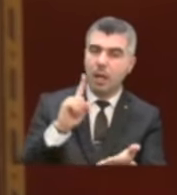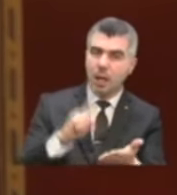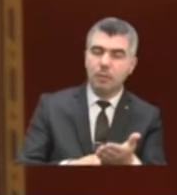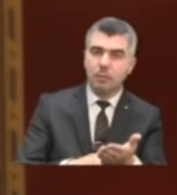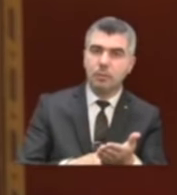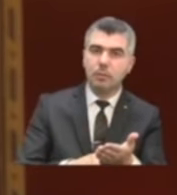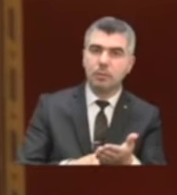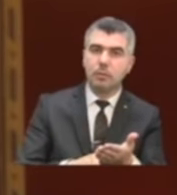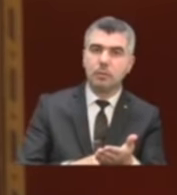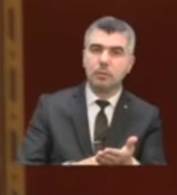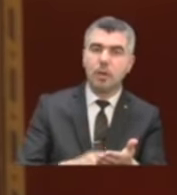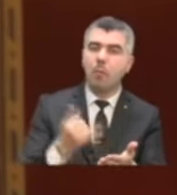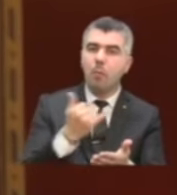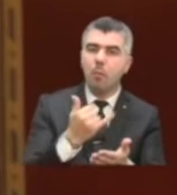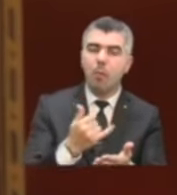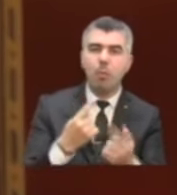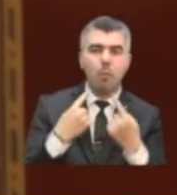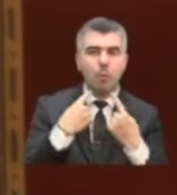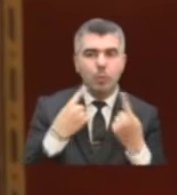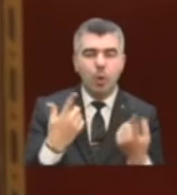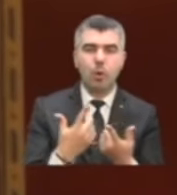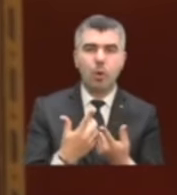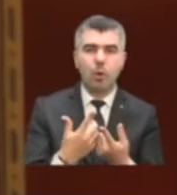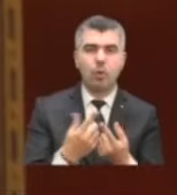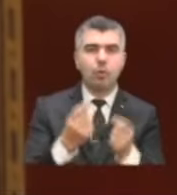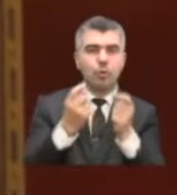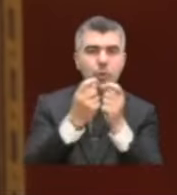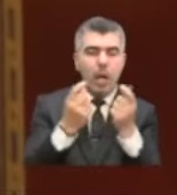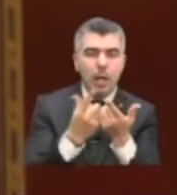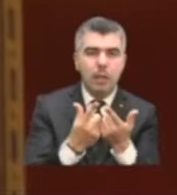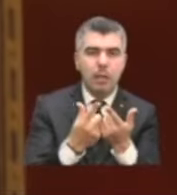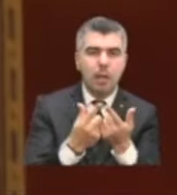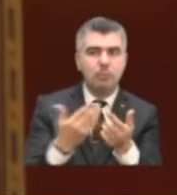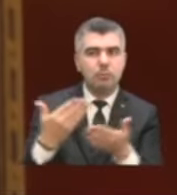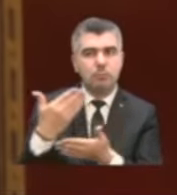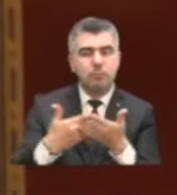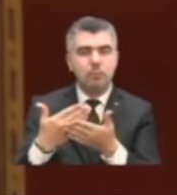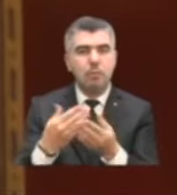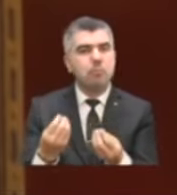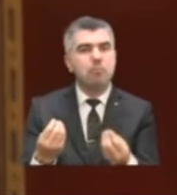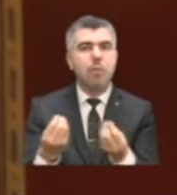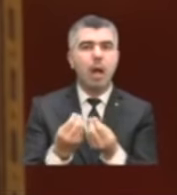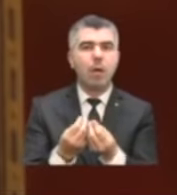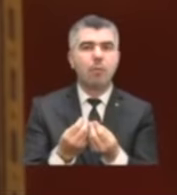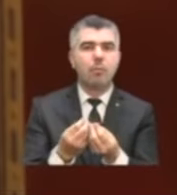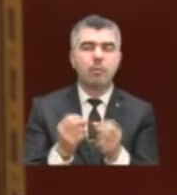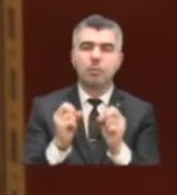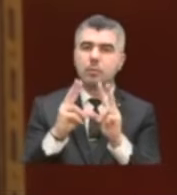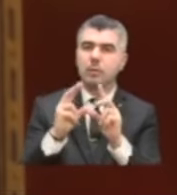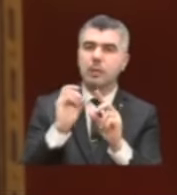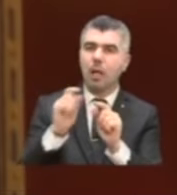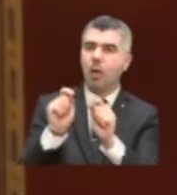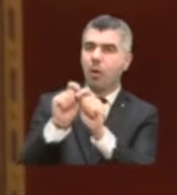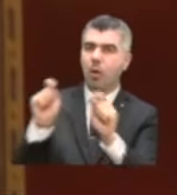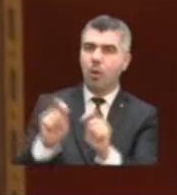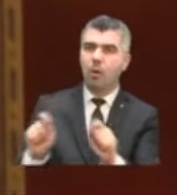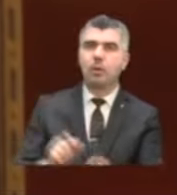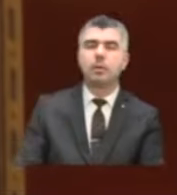يقنعوا الاشهار، يقنعوا المقاوله تكون عموميه او غير عموميه باش يديروا عندهم الاشهار. هذا سيرو مارشي عاوتاني، هذا السوق.